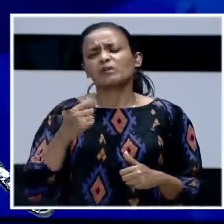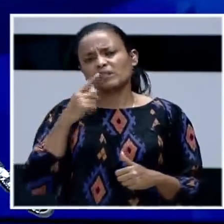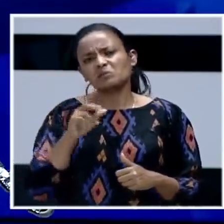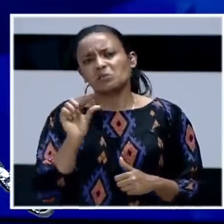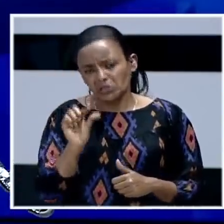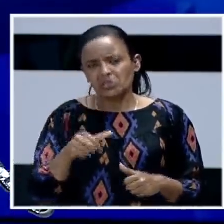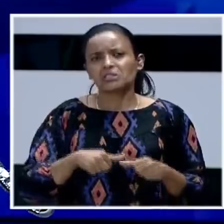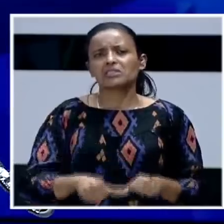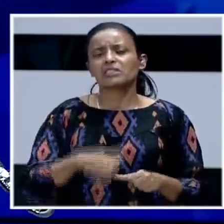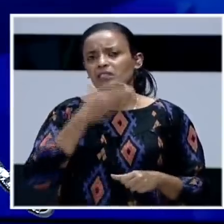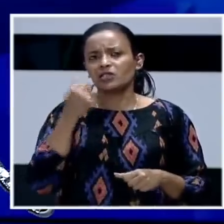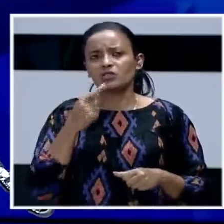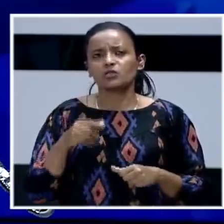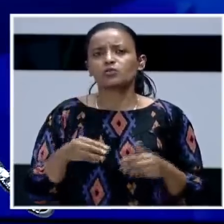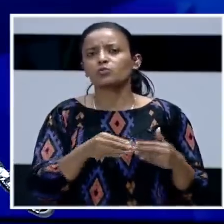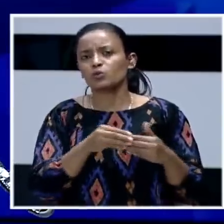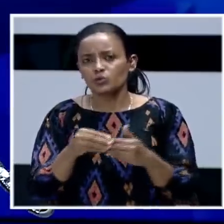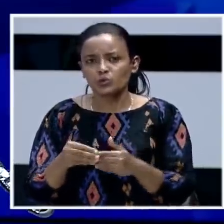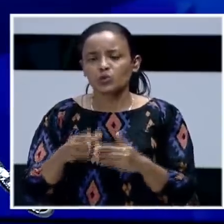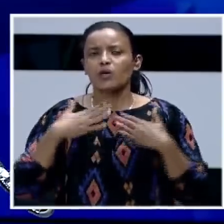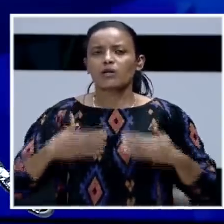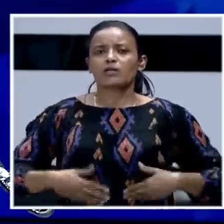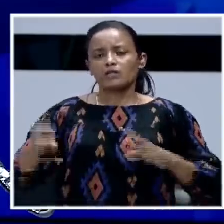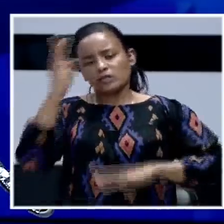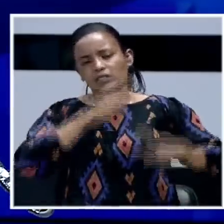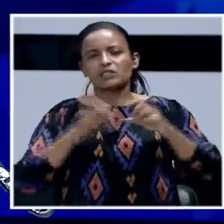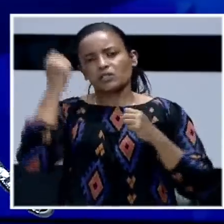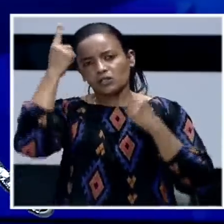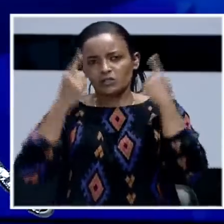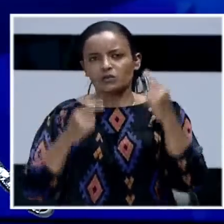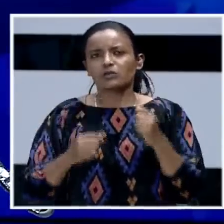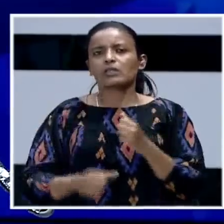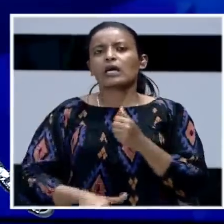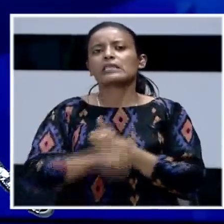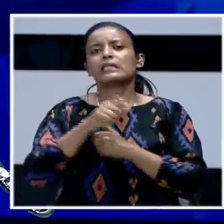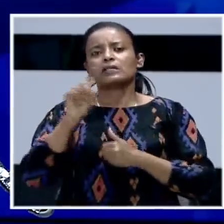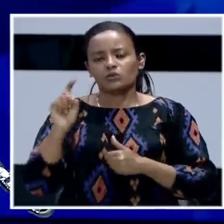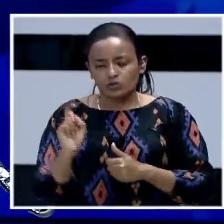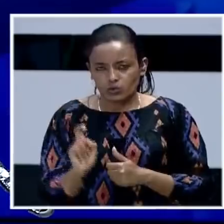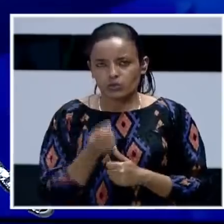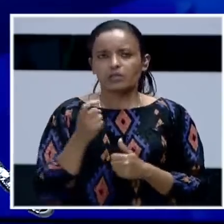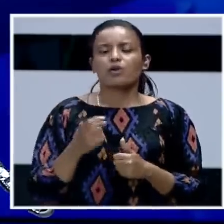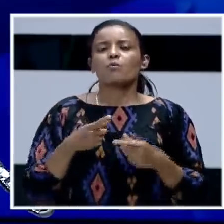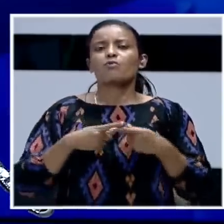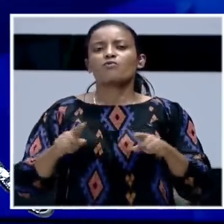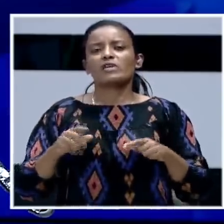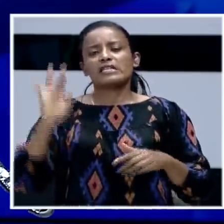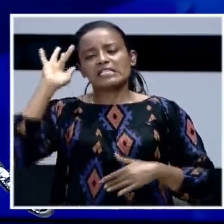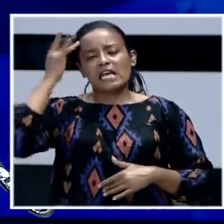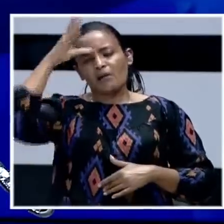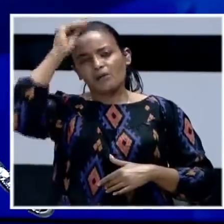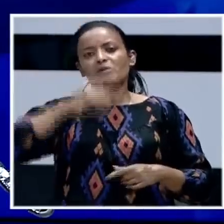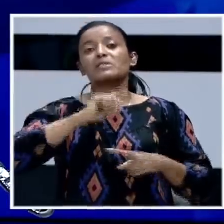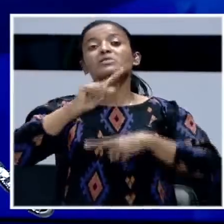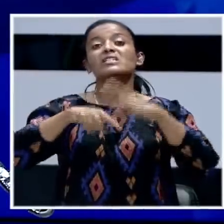يشيت تصنع حلي زحيش. زز مروح زلوا أكلاتون نس أجم زيت رديهم. حدا جاون سلزق ون زلوا. بفلاي خاز حمل بس سلزق